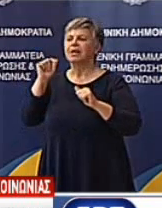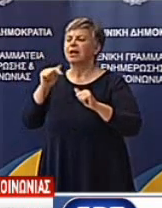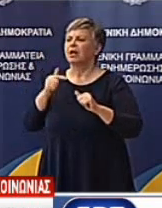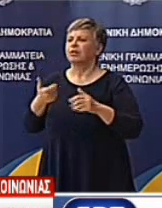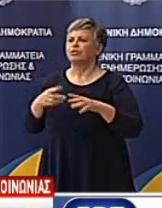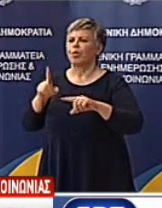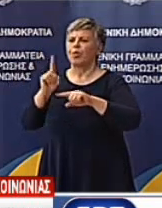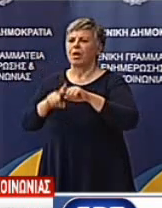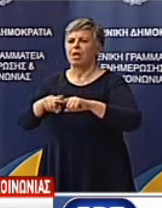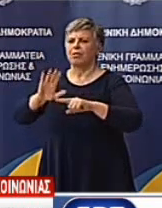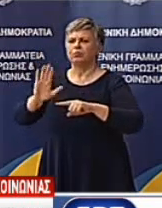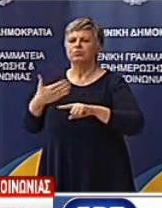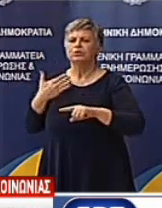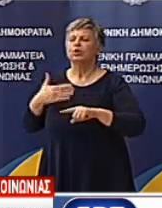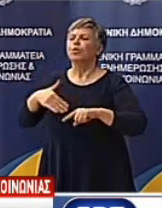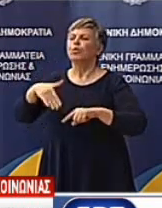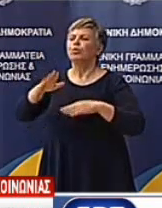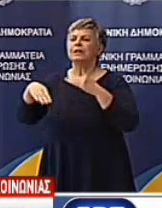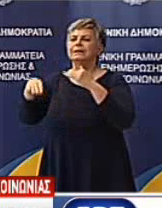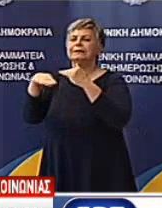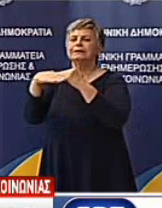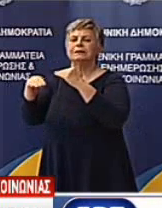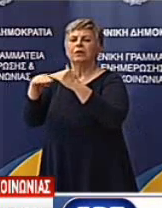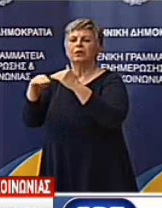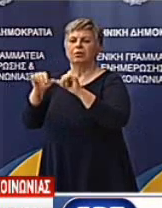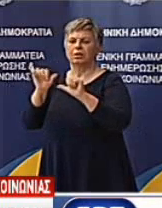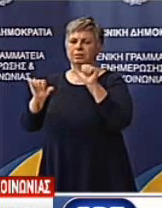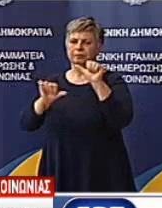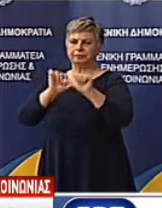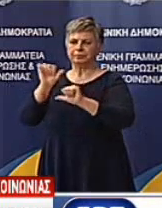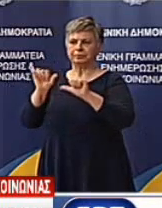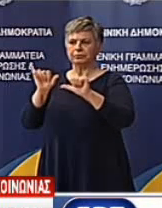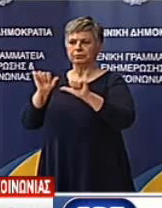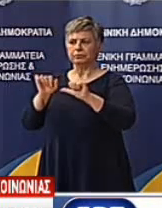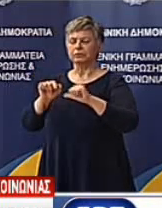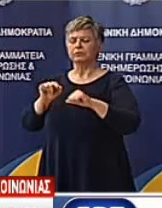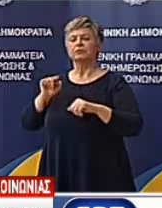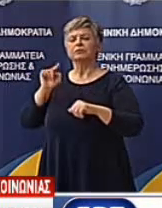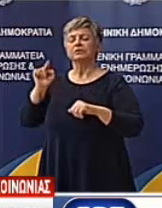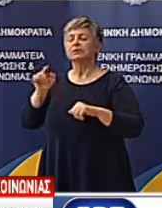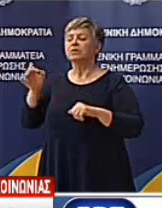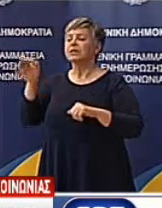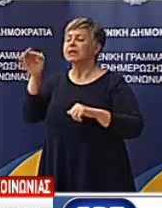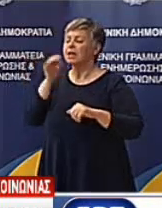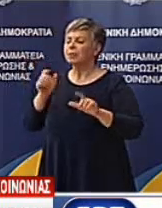να αλλάξει κάτι με τη Σέγγεν και βεβαίως μίλησαν κυρίως για περισσότερη Σέγγεν.